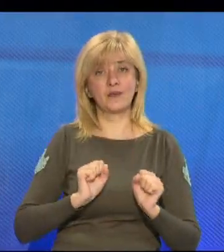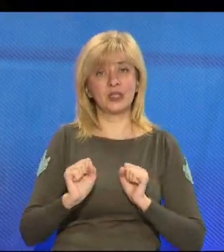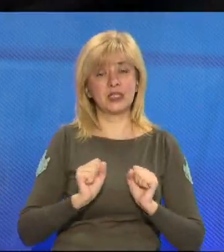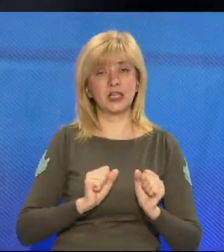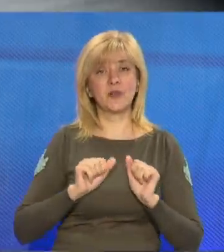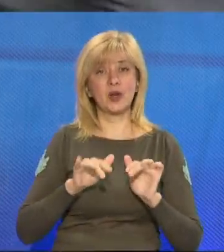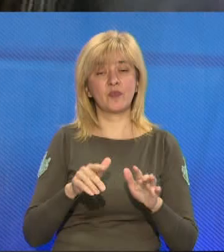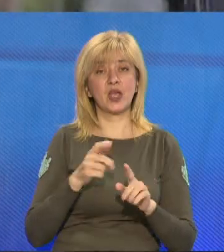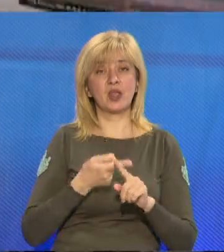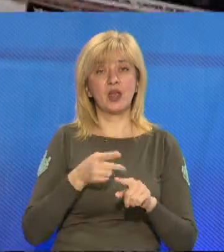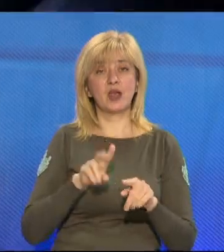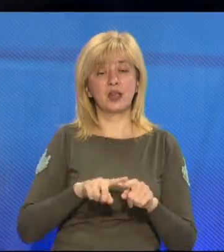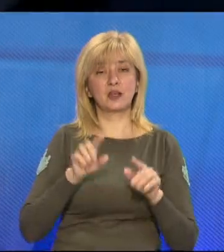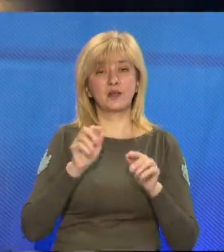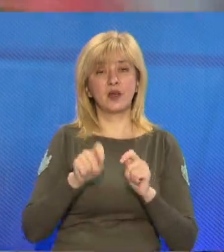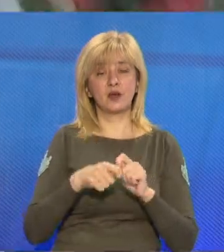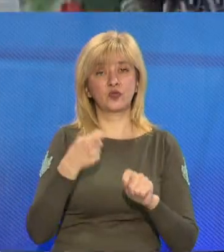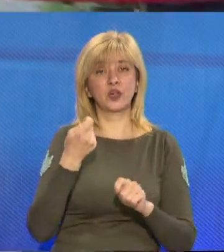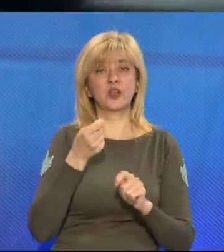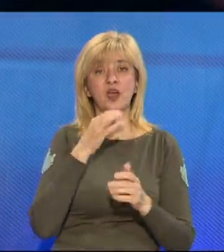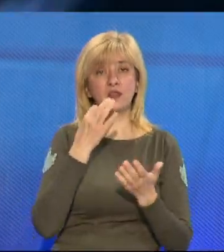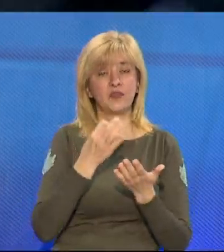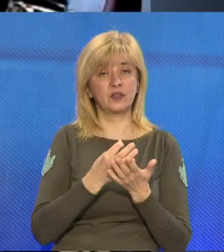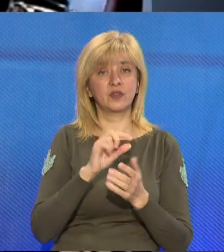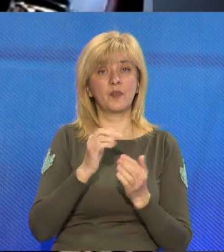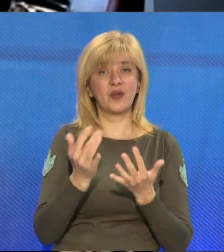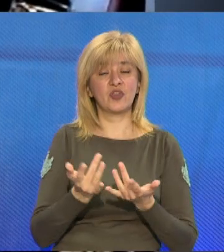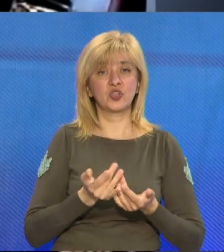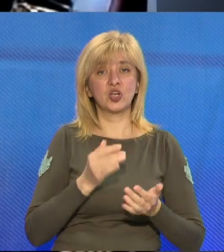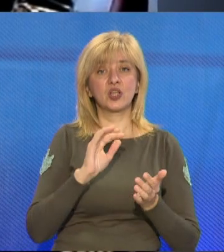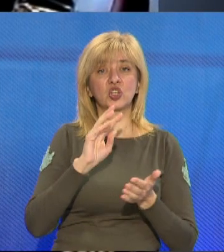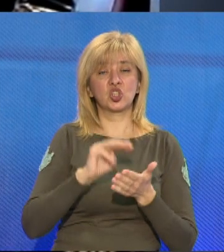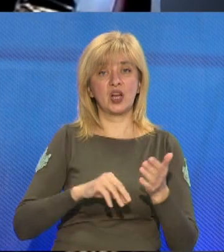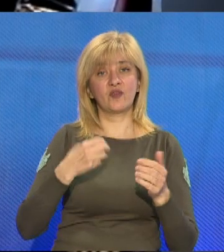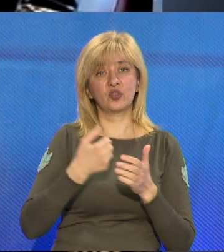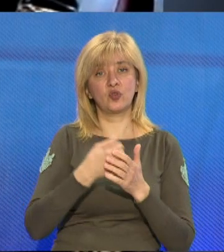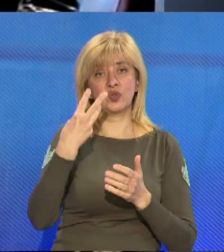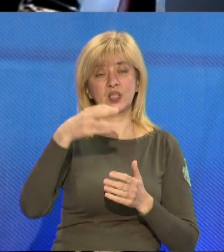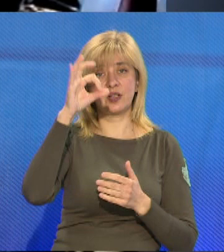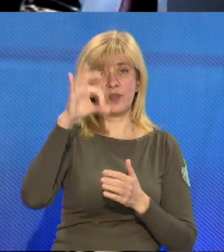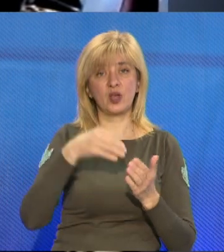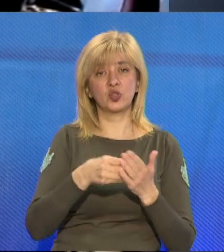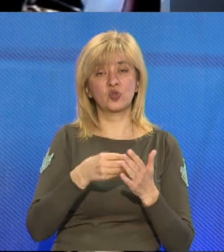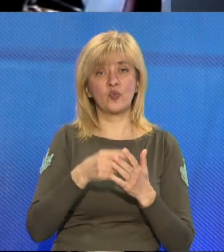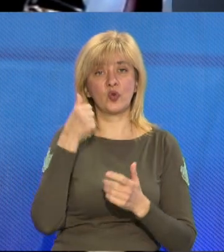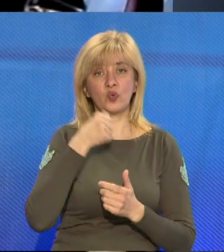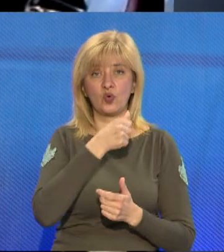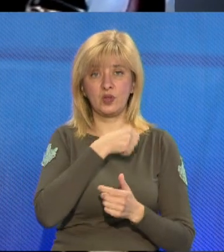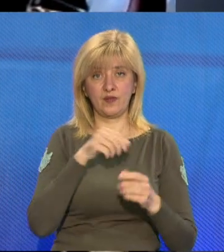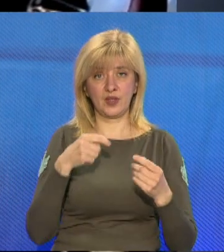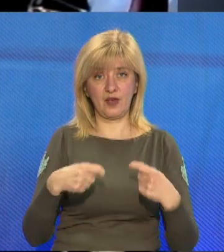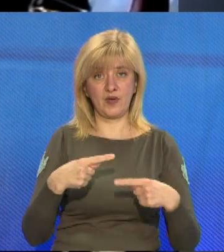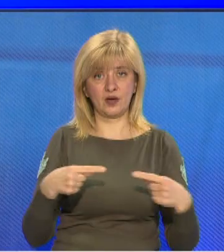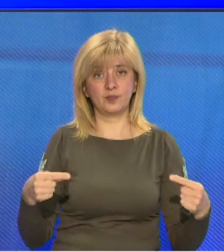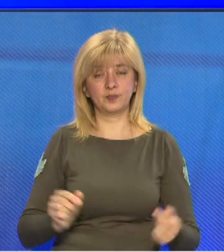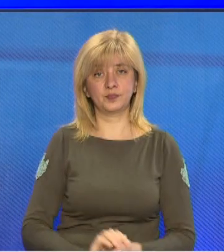такое правопорушение тягне отказность у выгляде штрафу, який может складать до 30% от кошту утоенного товару.